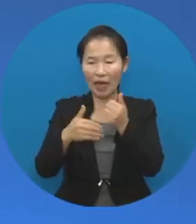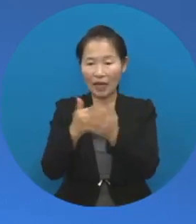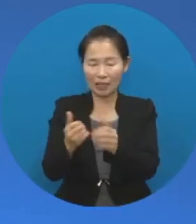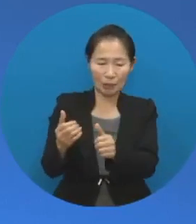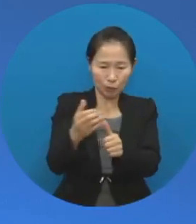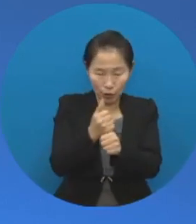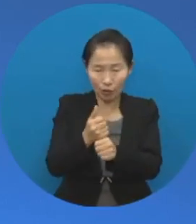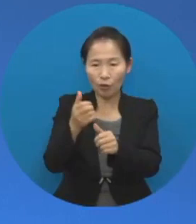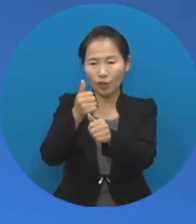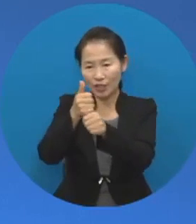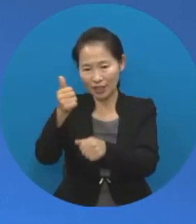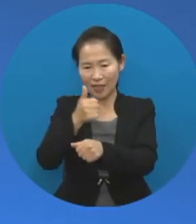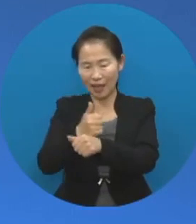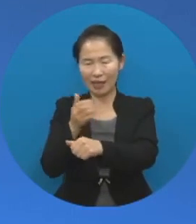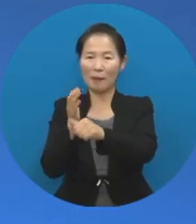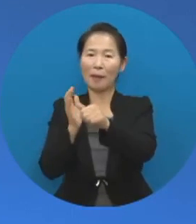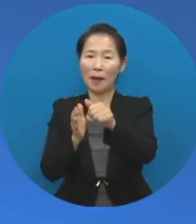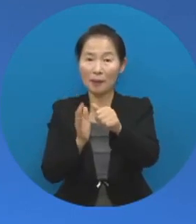기도하겠습니다.